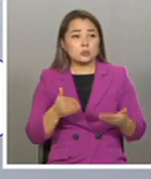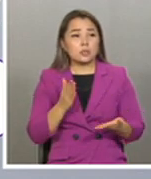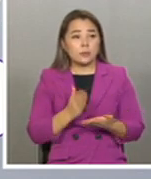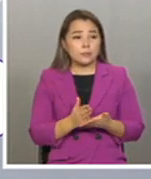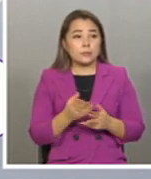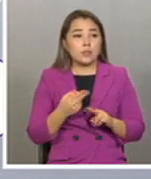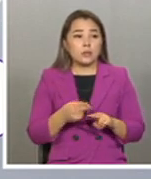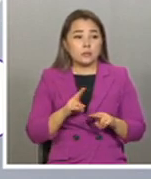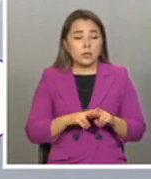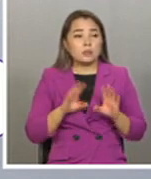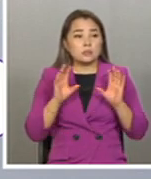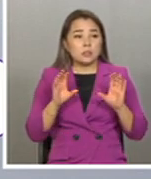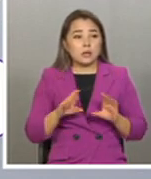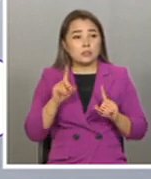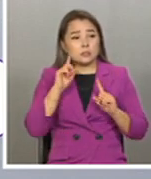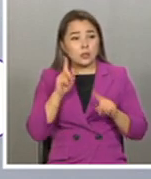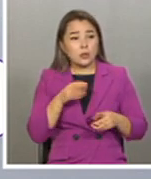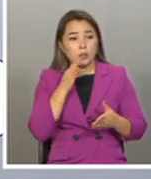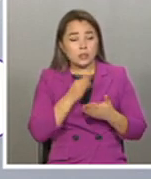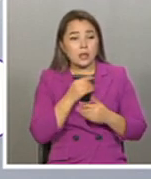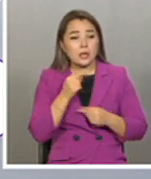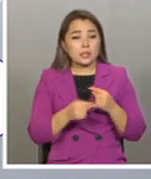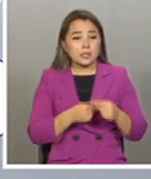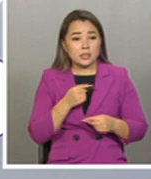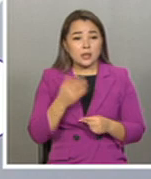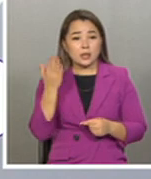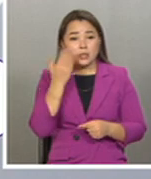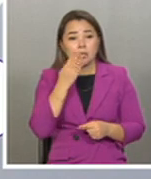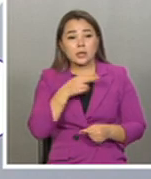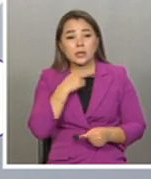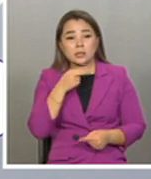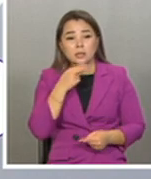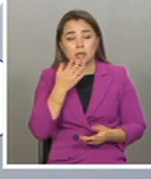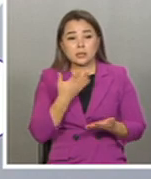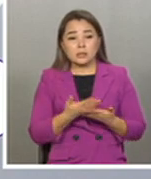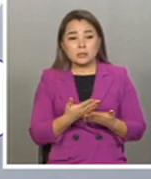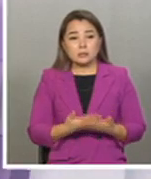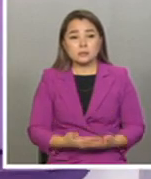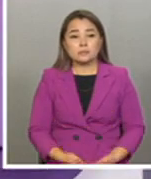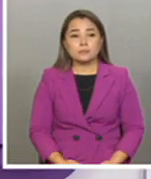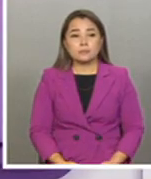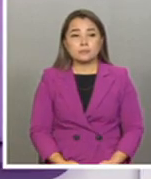осы заңды білу үшін келесі бейне материалға назар аударыңыздар.